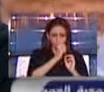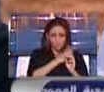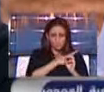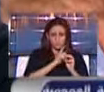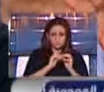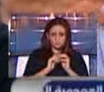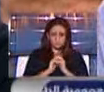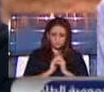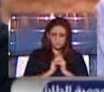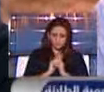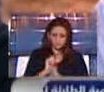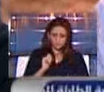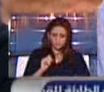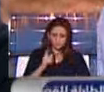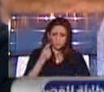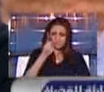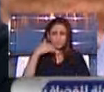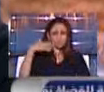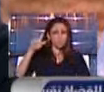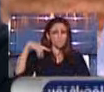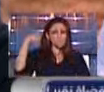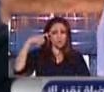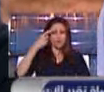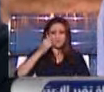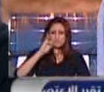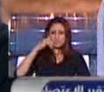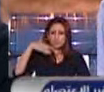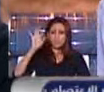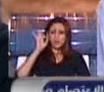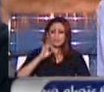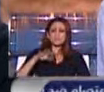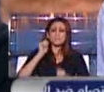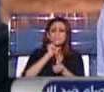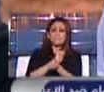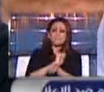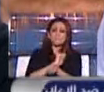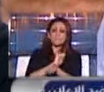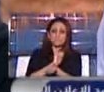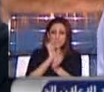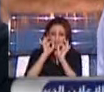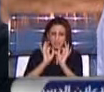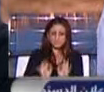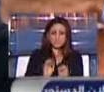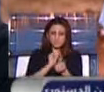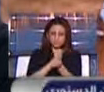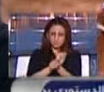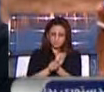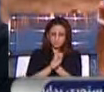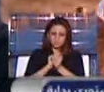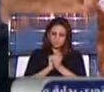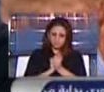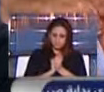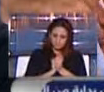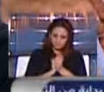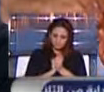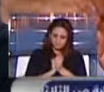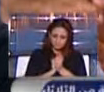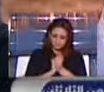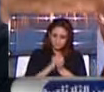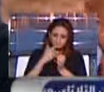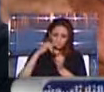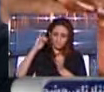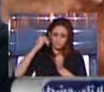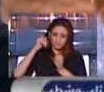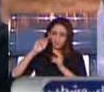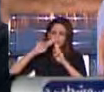شهداء. لا احنا اخر الناس بنفكر في الماديات، احنا بنفكر في القصاص العادل. زي باقي الدول العربية والاسلامية اللي